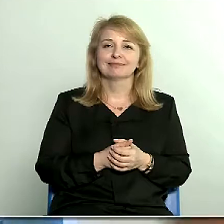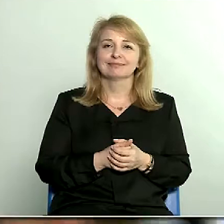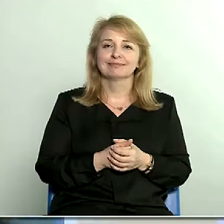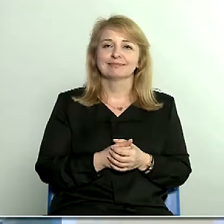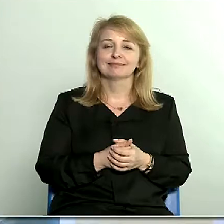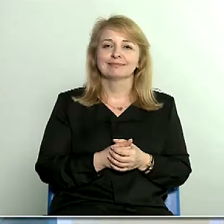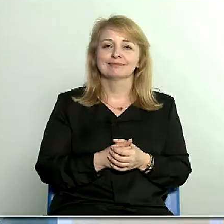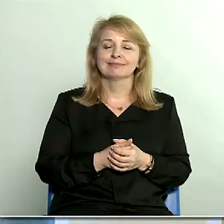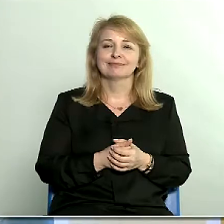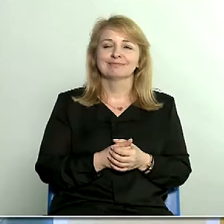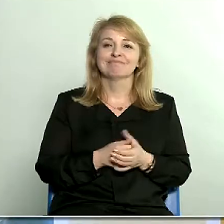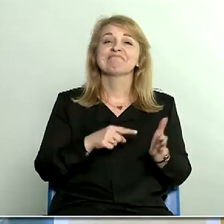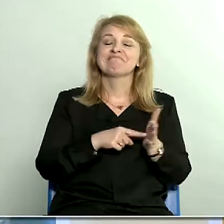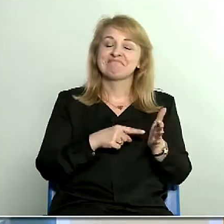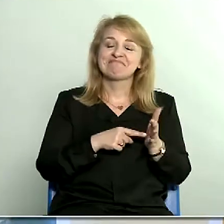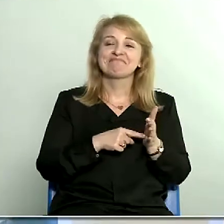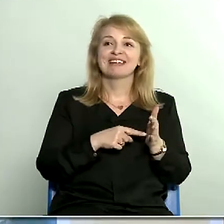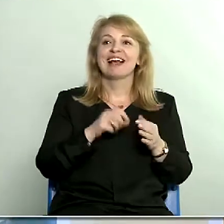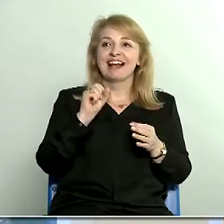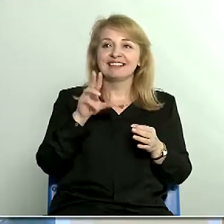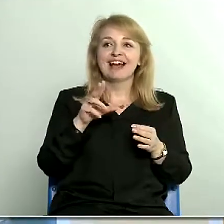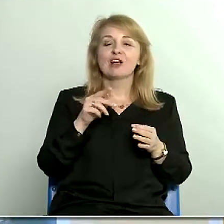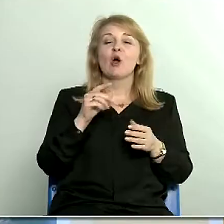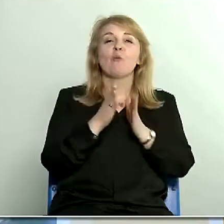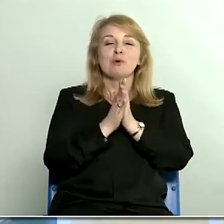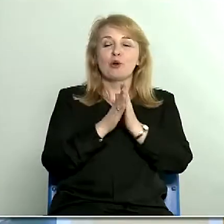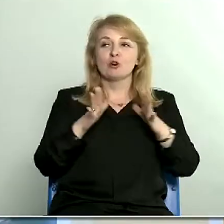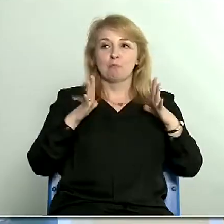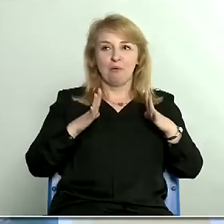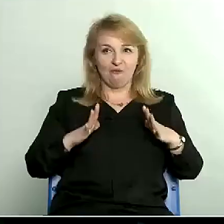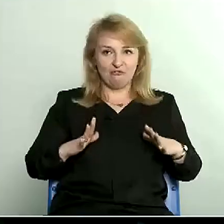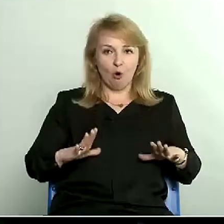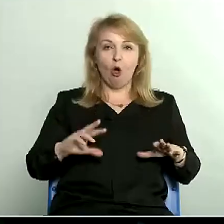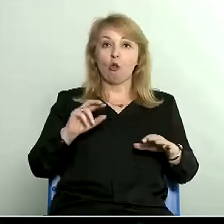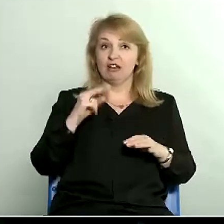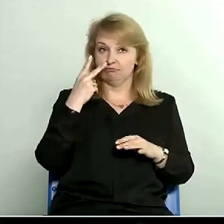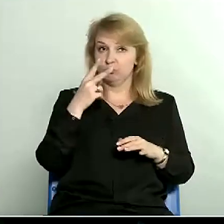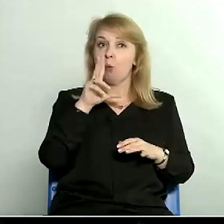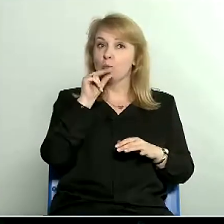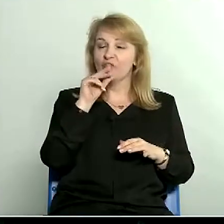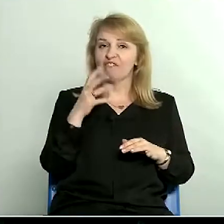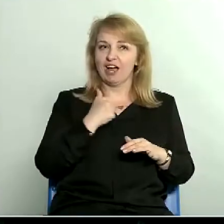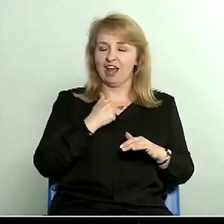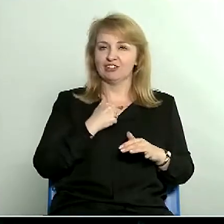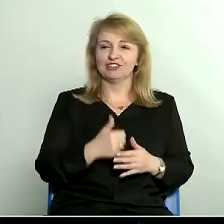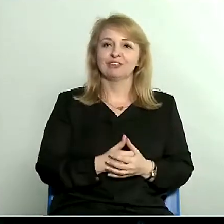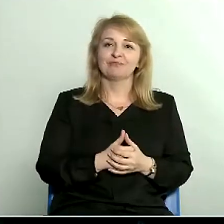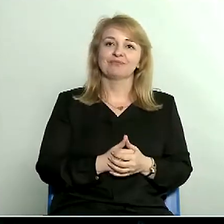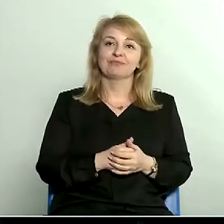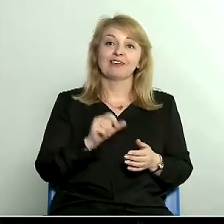Tak, to jest uwaga, którą... Znaczy Panie Marszałku, ja mam najwięcej czasu